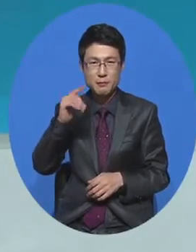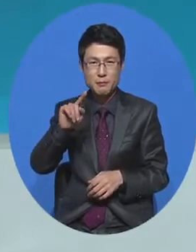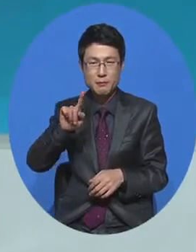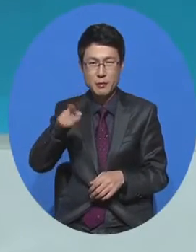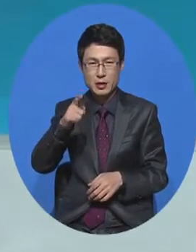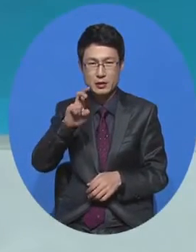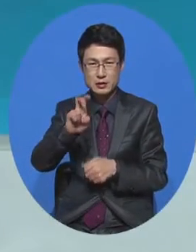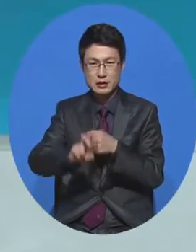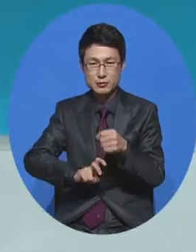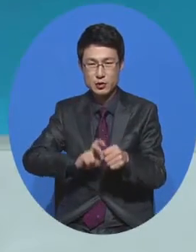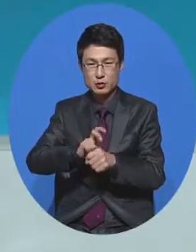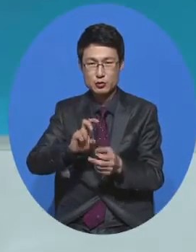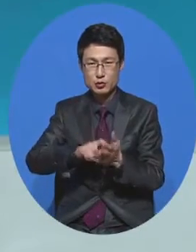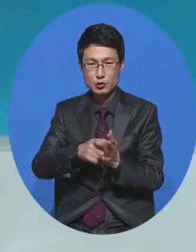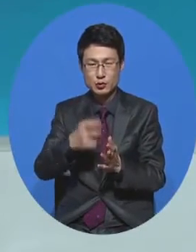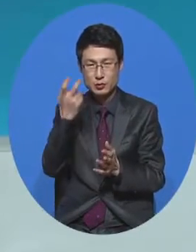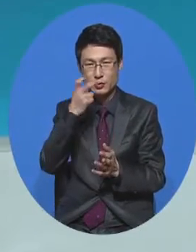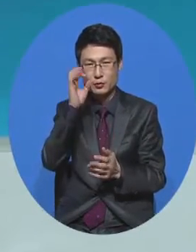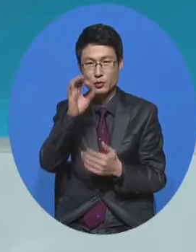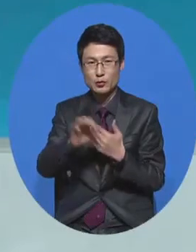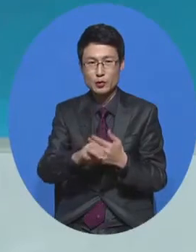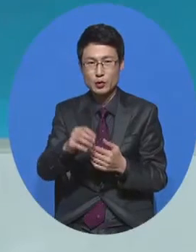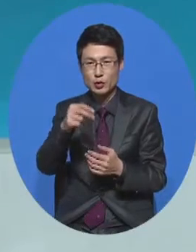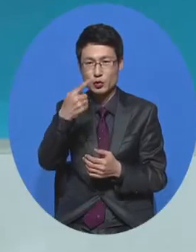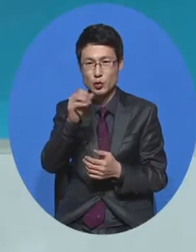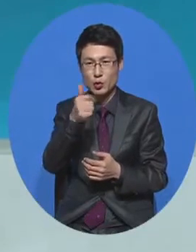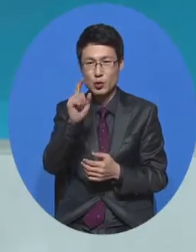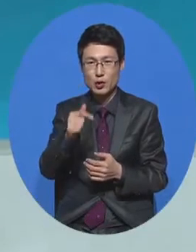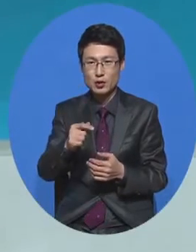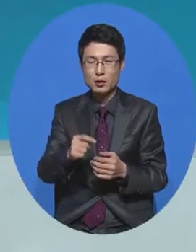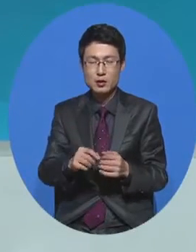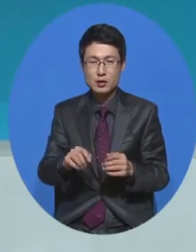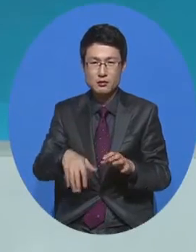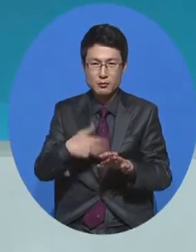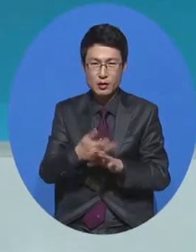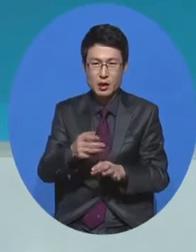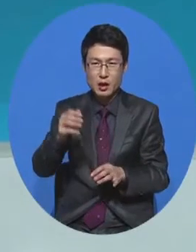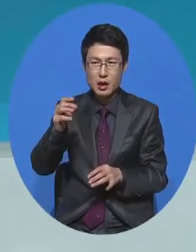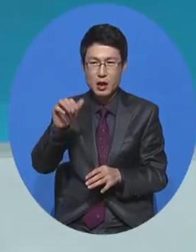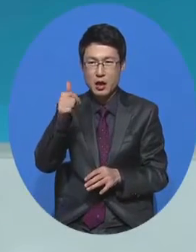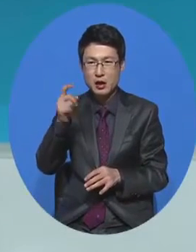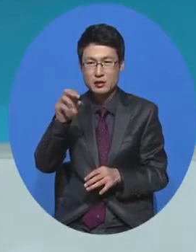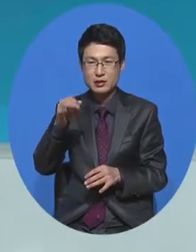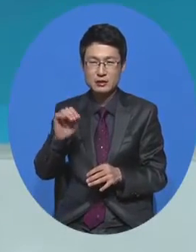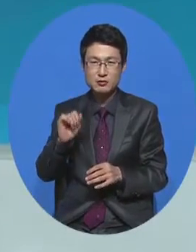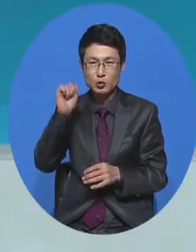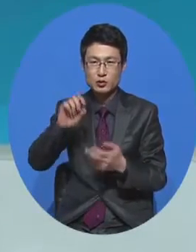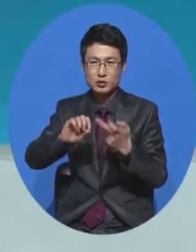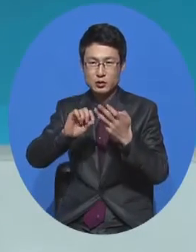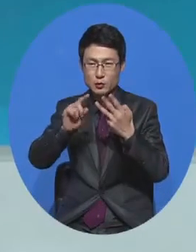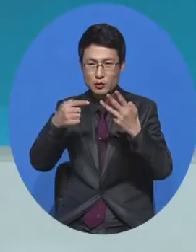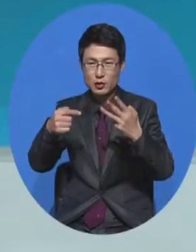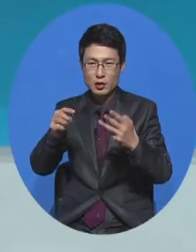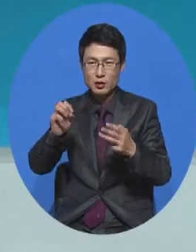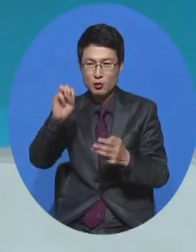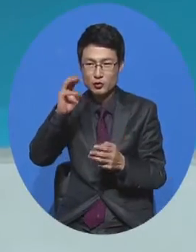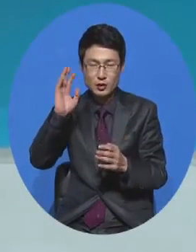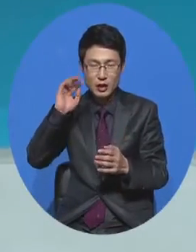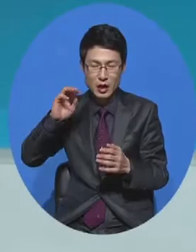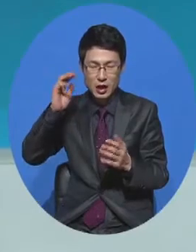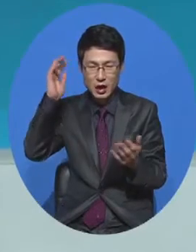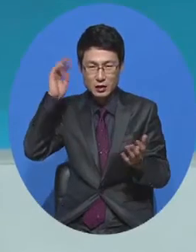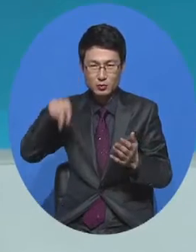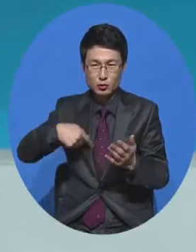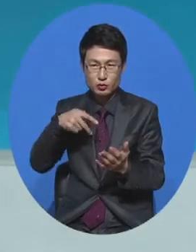정도를 부터 보면은 도왕 농민 혁명 항의를 의무병 삼일운동 광주 학생 독립운동